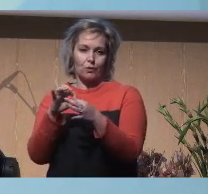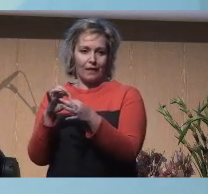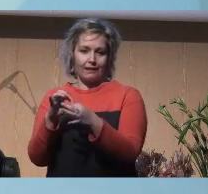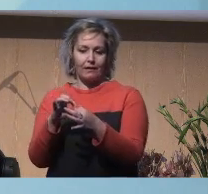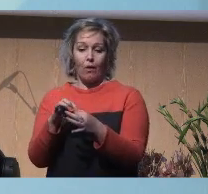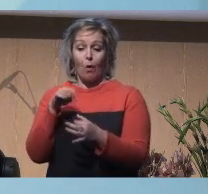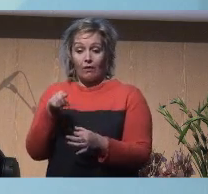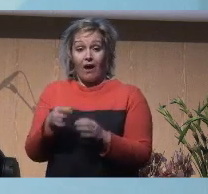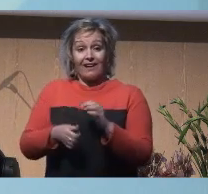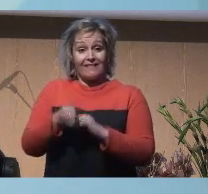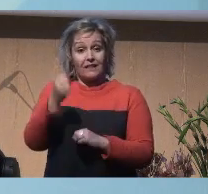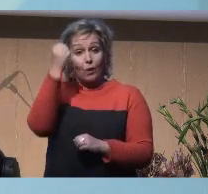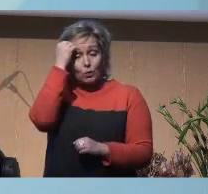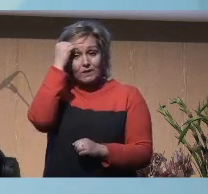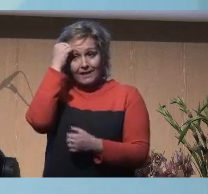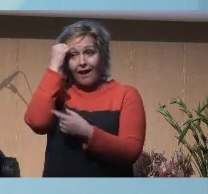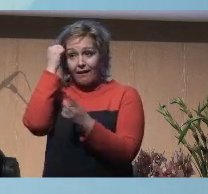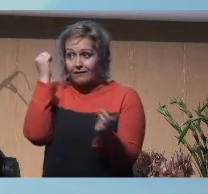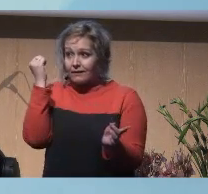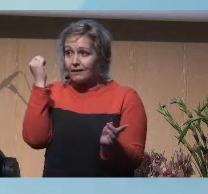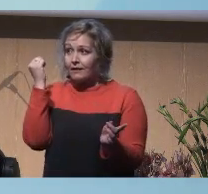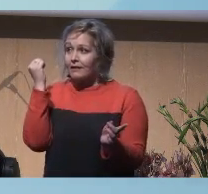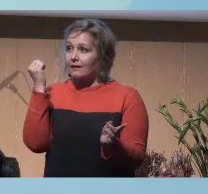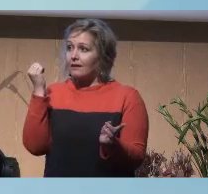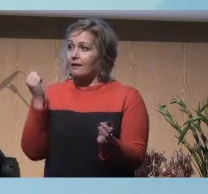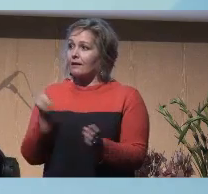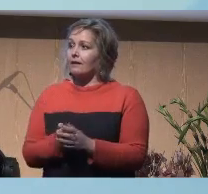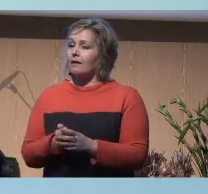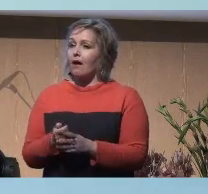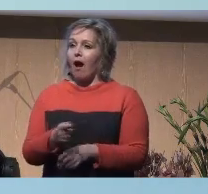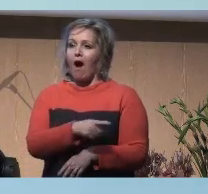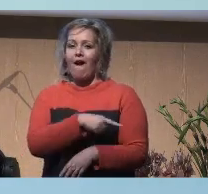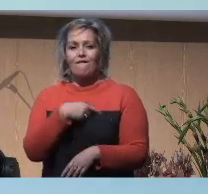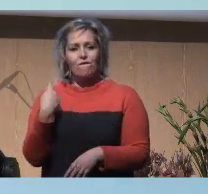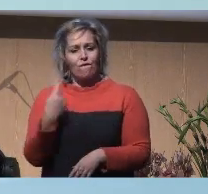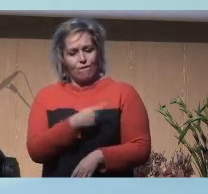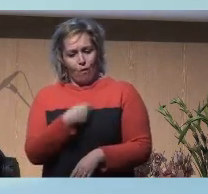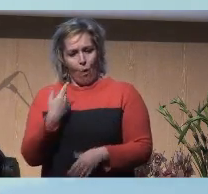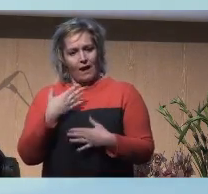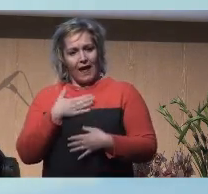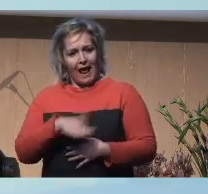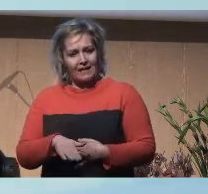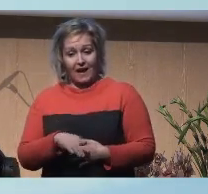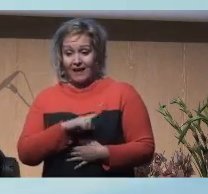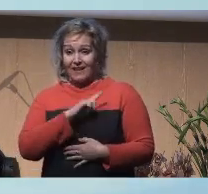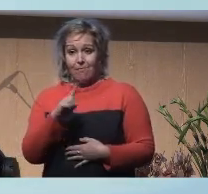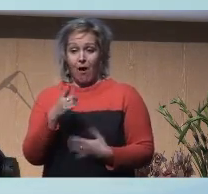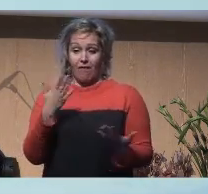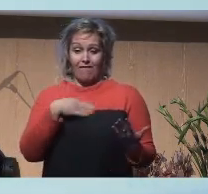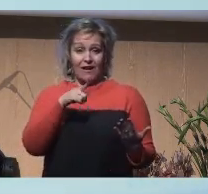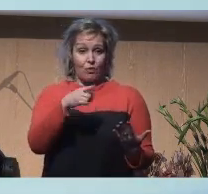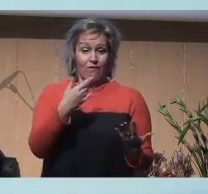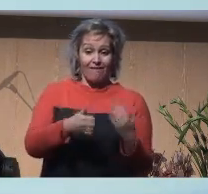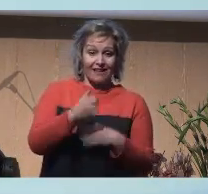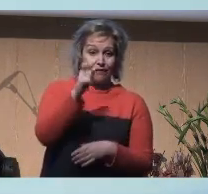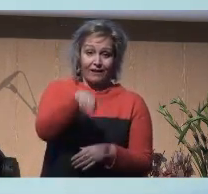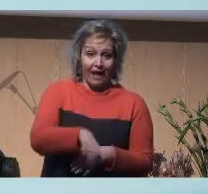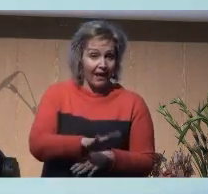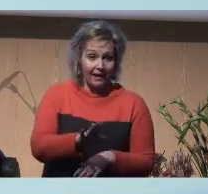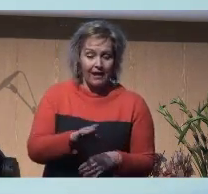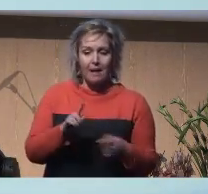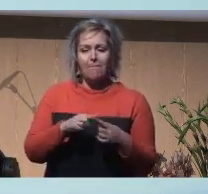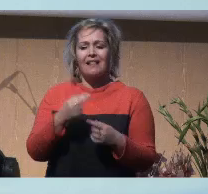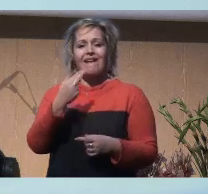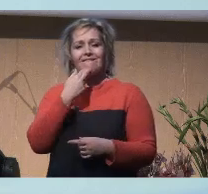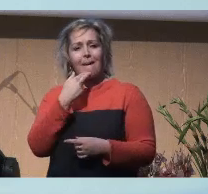Og da er det viktig å huske på at vår helse, det er ikke bare hva vil du være viktig for deg,